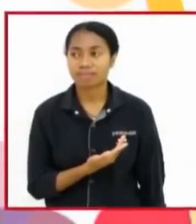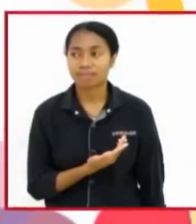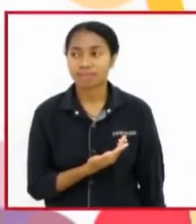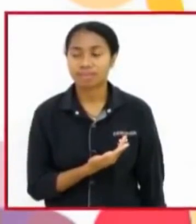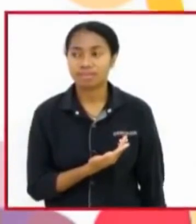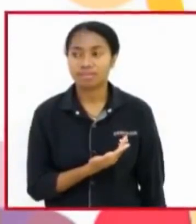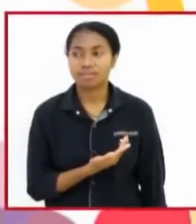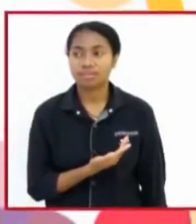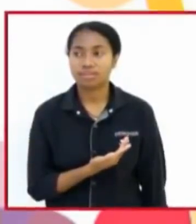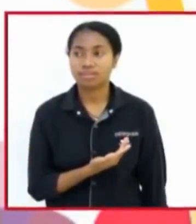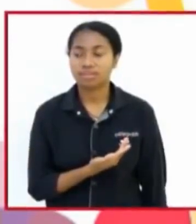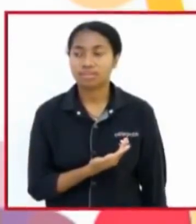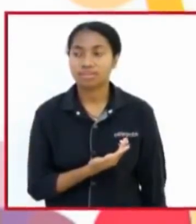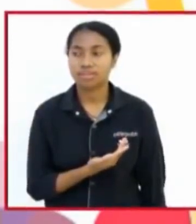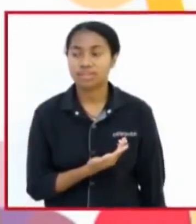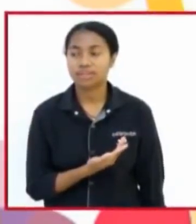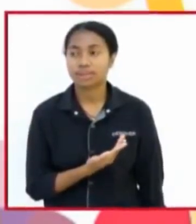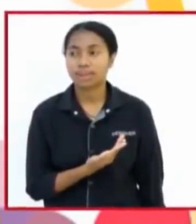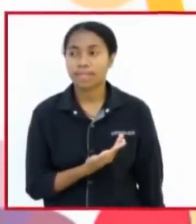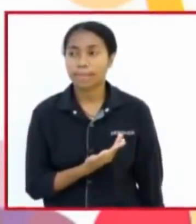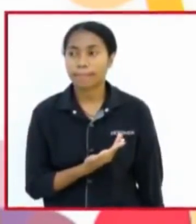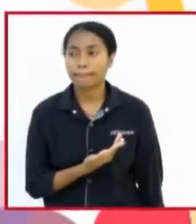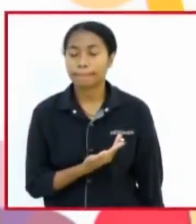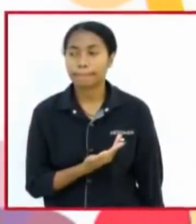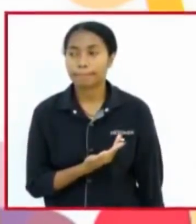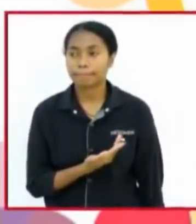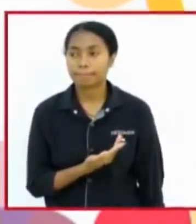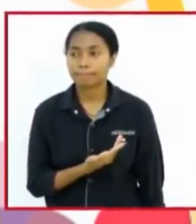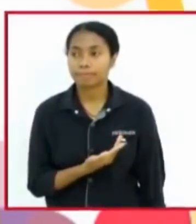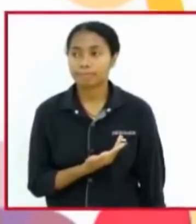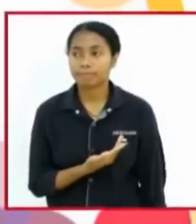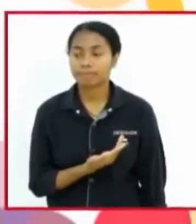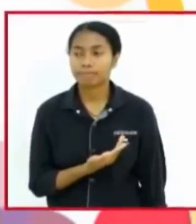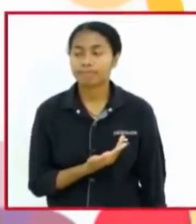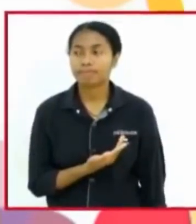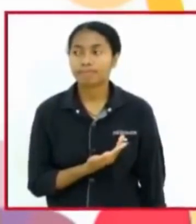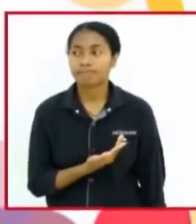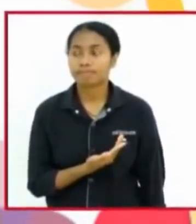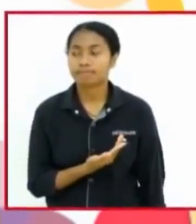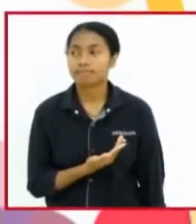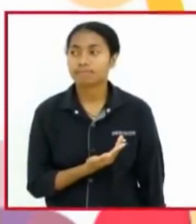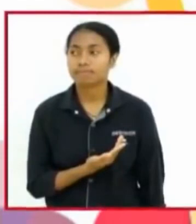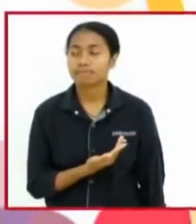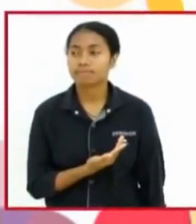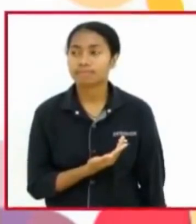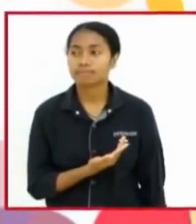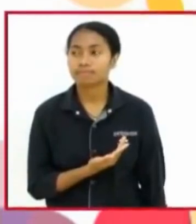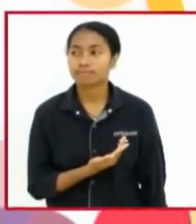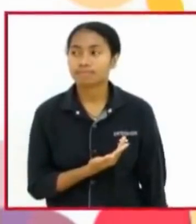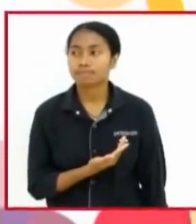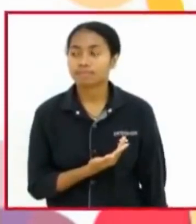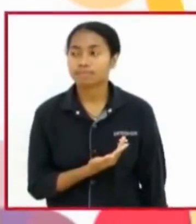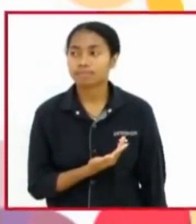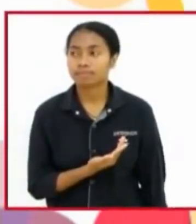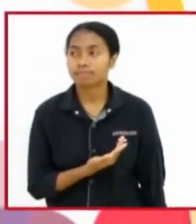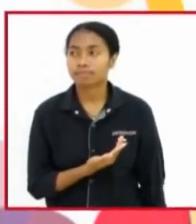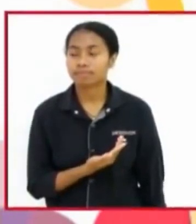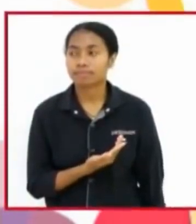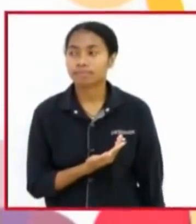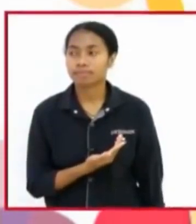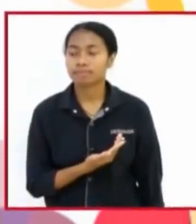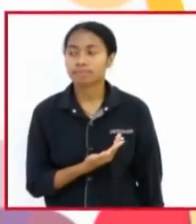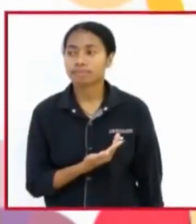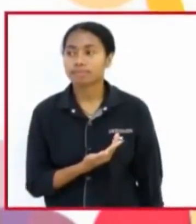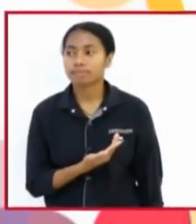400 pesawat terbang 5 negara Arab telah dimusnahkan di Mesir kehilangan 300 Syria 60 Yordania